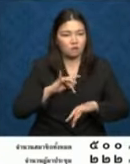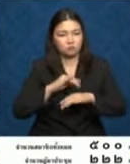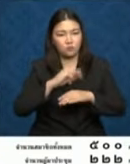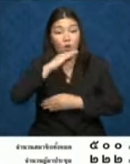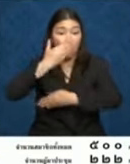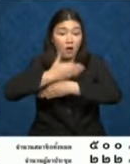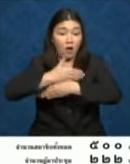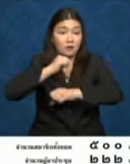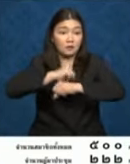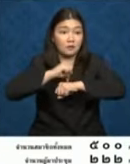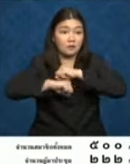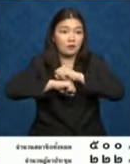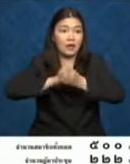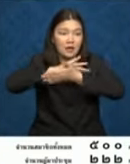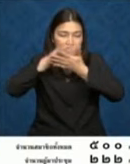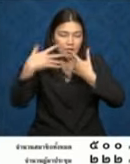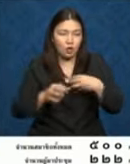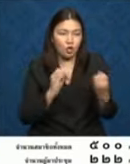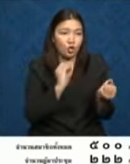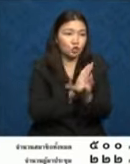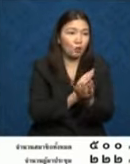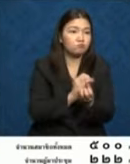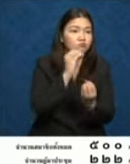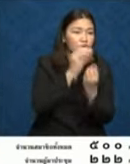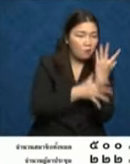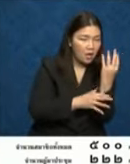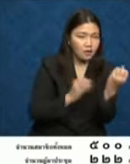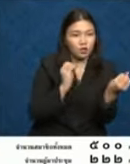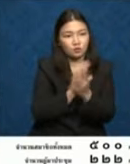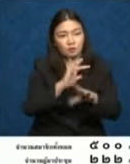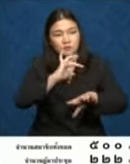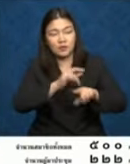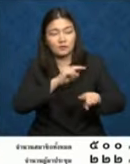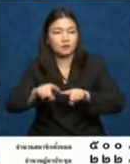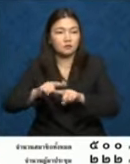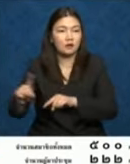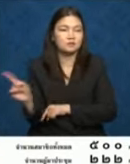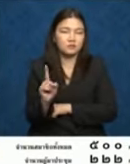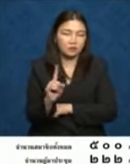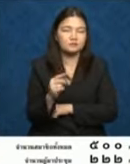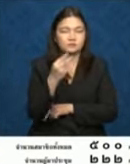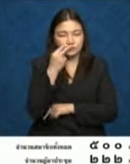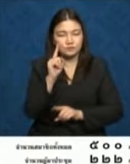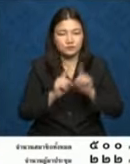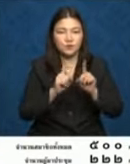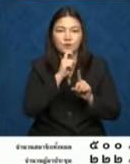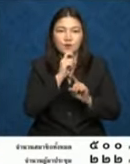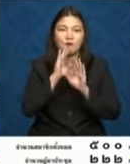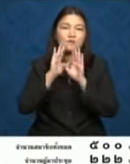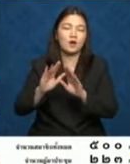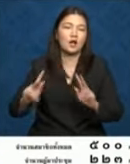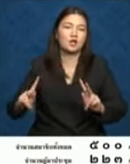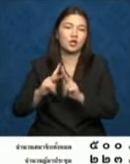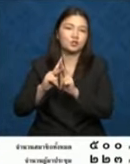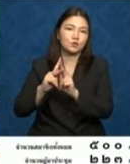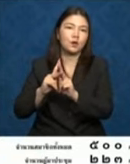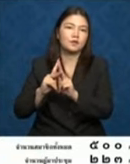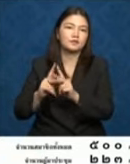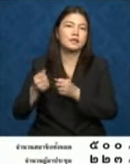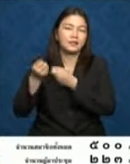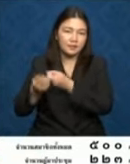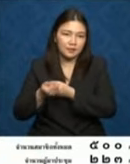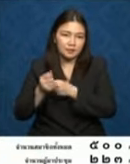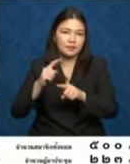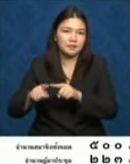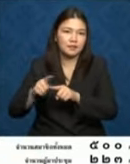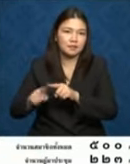ของงบประมาณจากกรมวางโครงการกรมชลประทานจึงกราบเรียนถึงท่านรัฐมนตรีกระทรวงเกษตรและสหกรณ์ท่านรัฐมนตรีธ